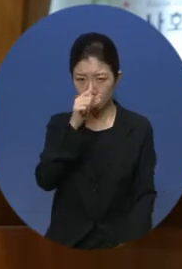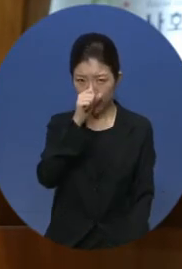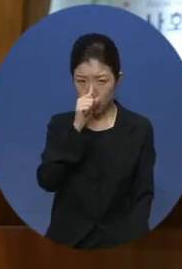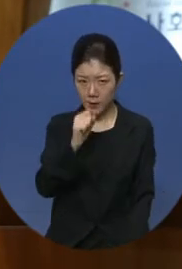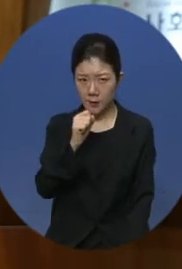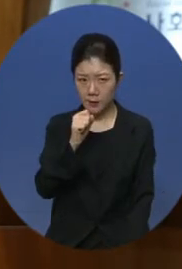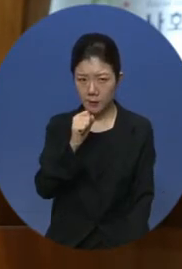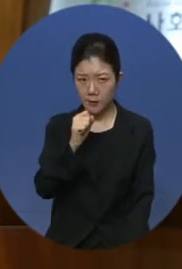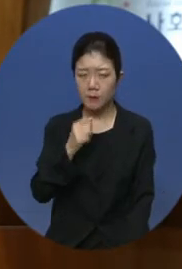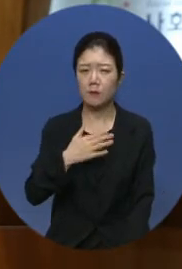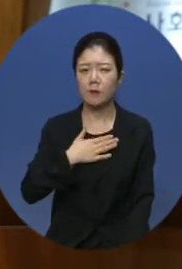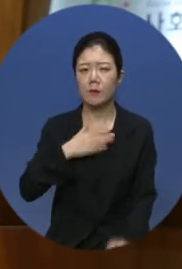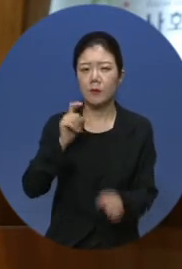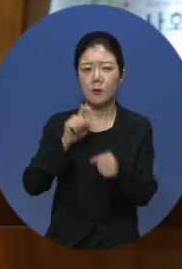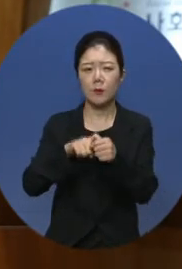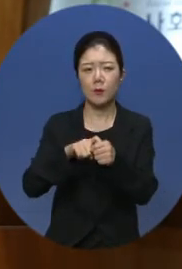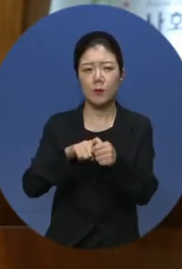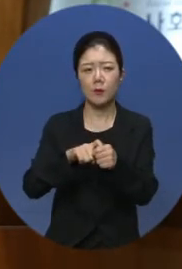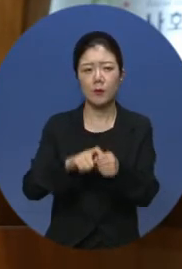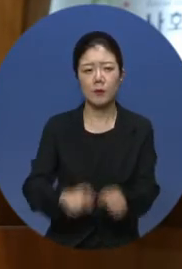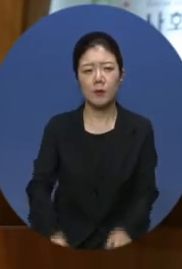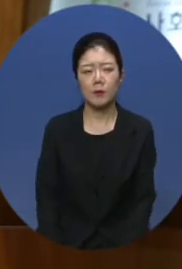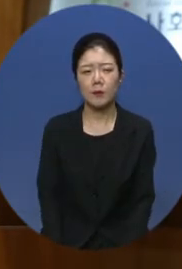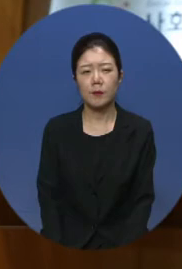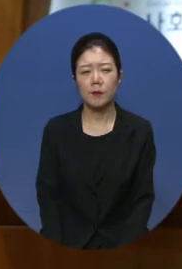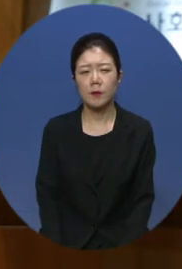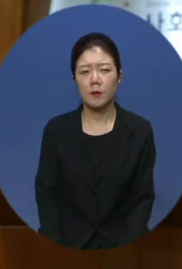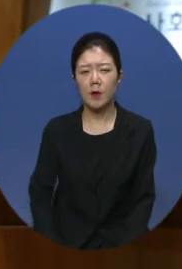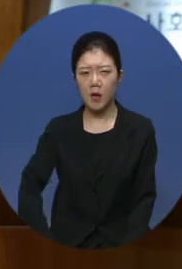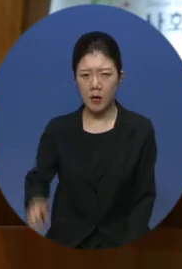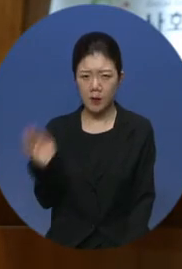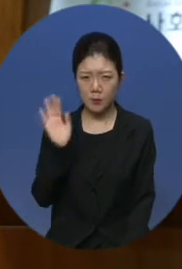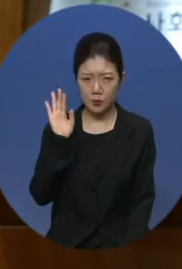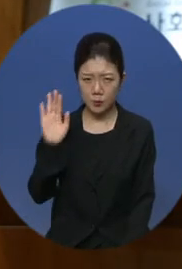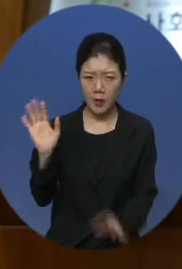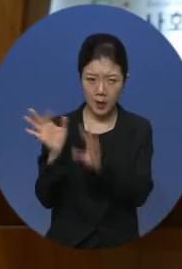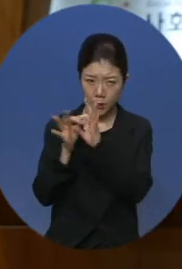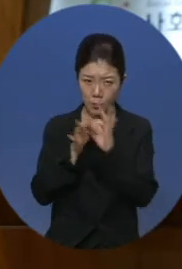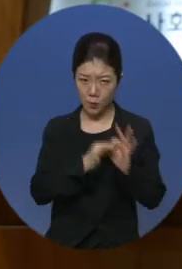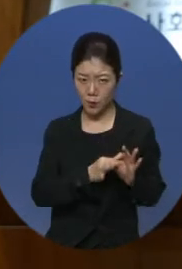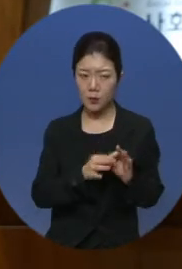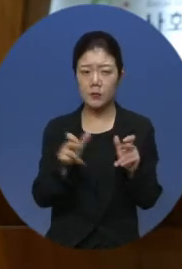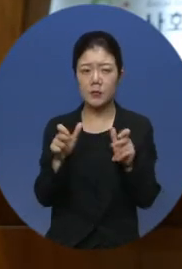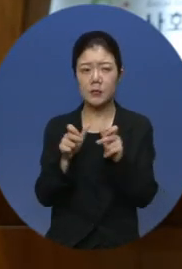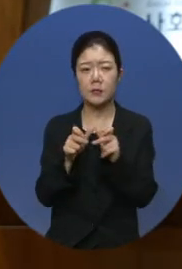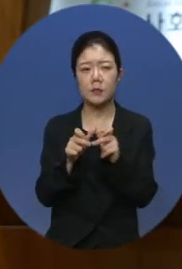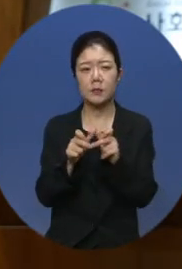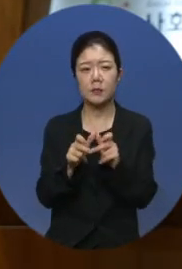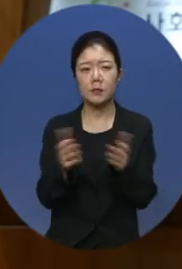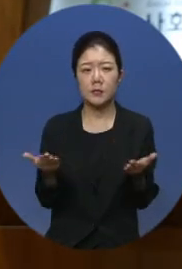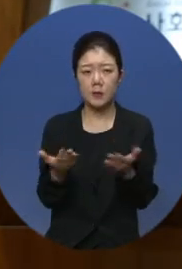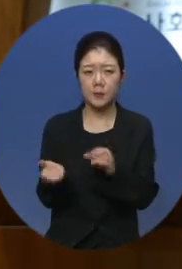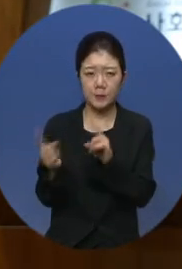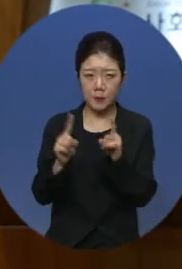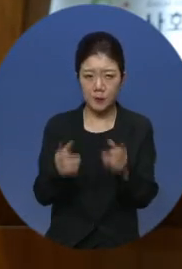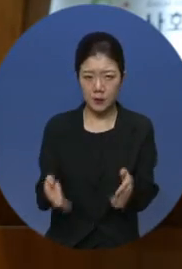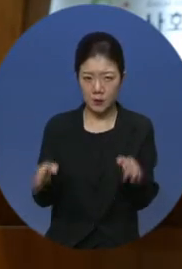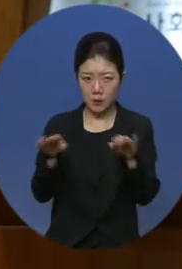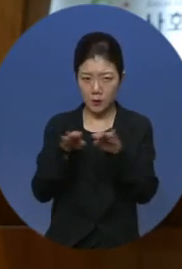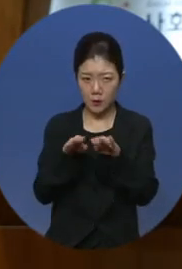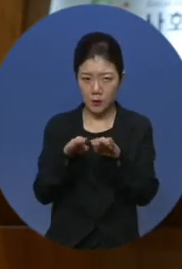것이 저희의 목표입니다. 그래서 장기적으로는 장애인 고용,